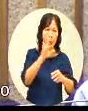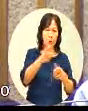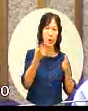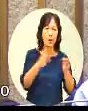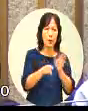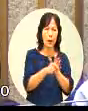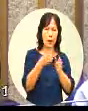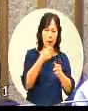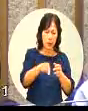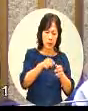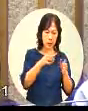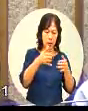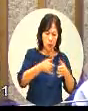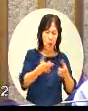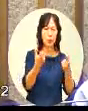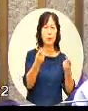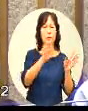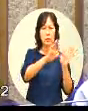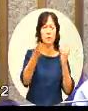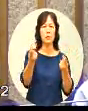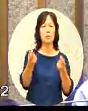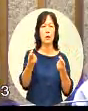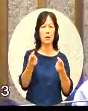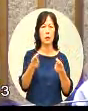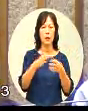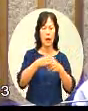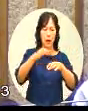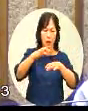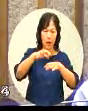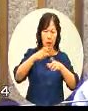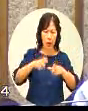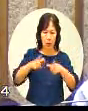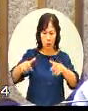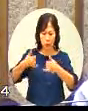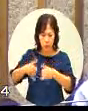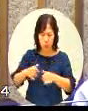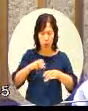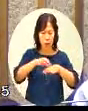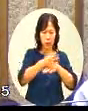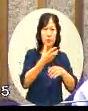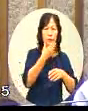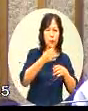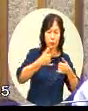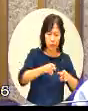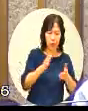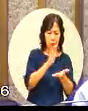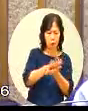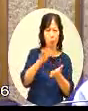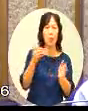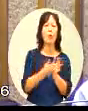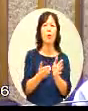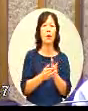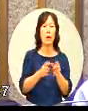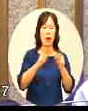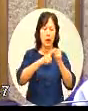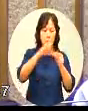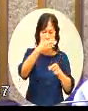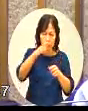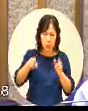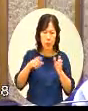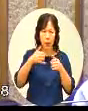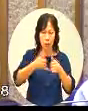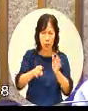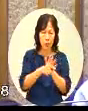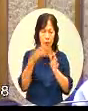是这种路况。啊，我们在扩建路跟金湖路也都解决了。那我们有关在中山路跟沿海路